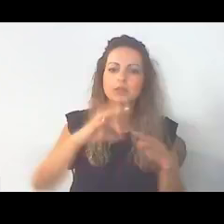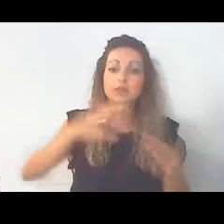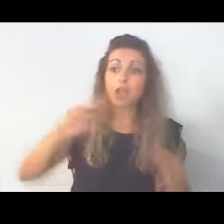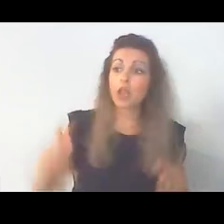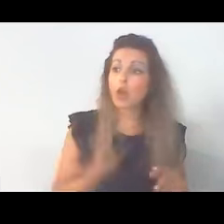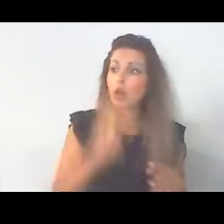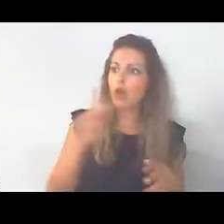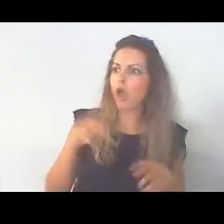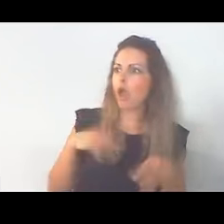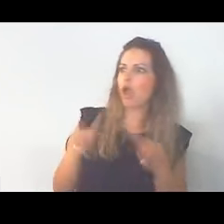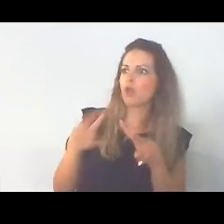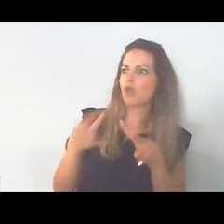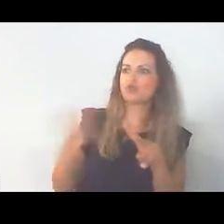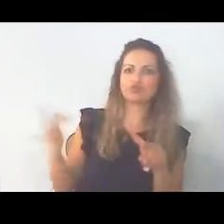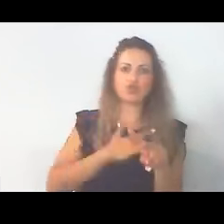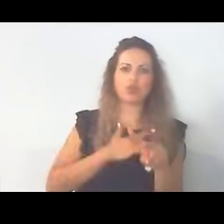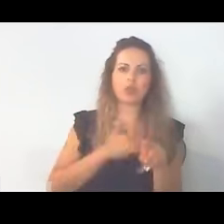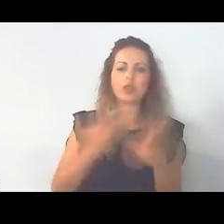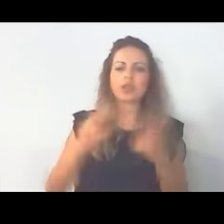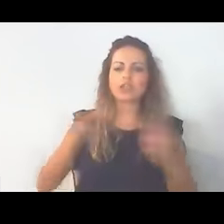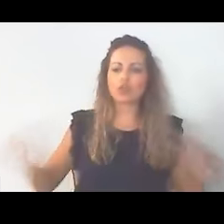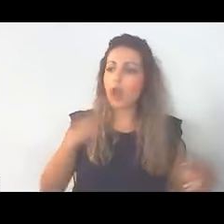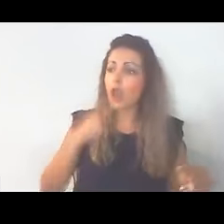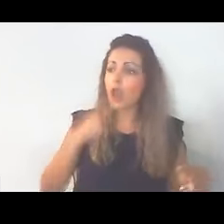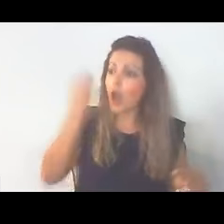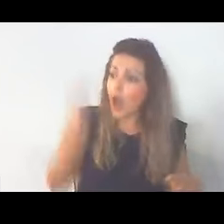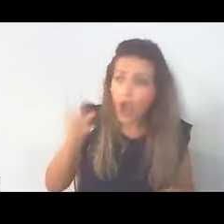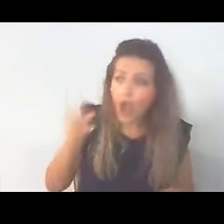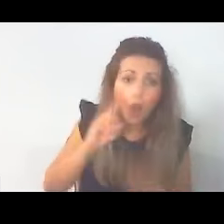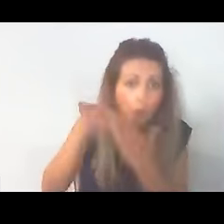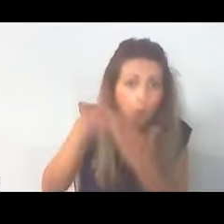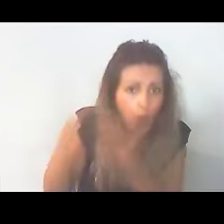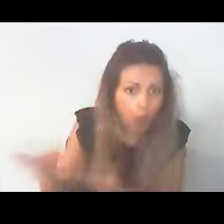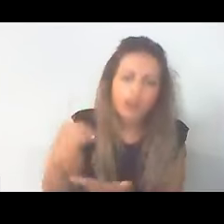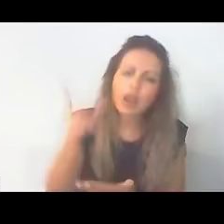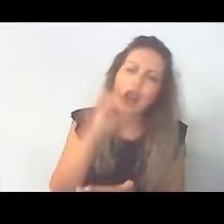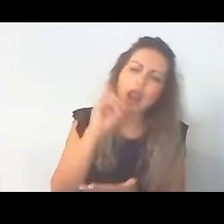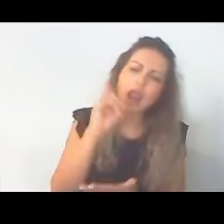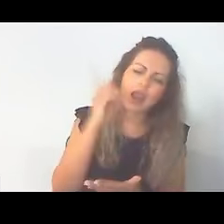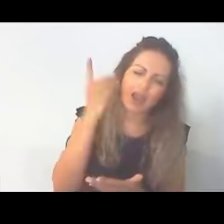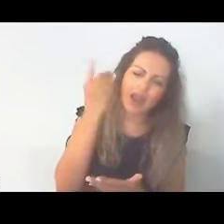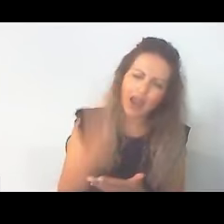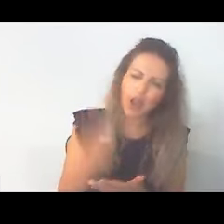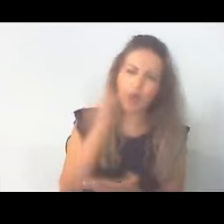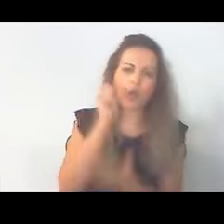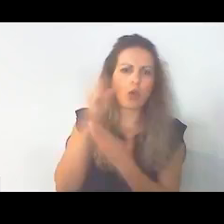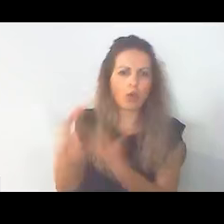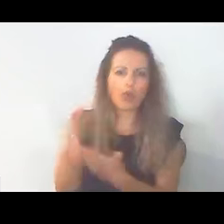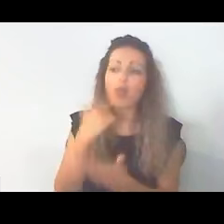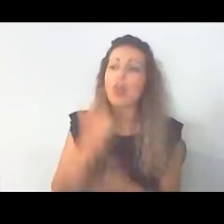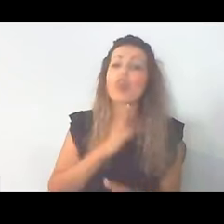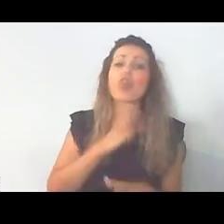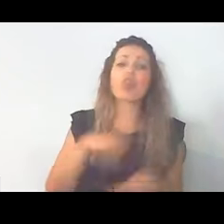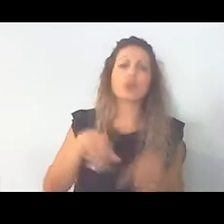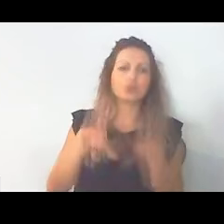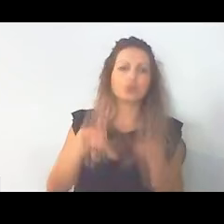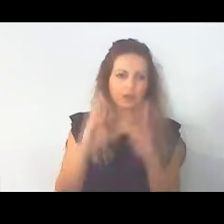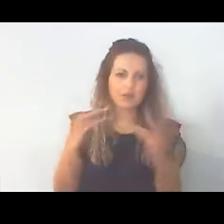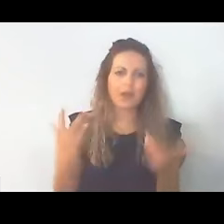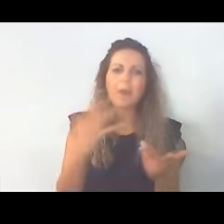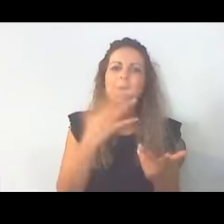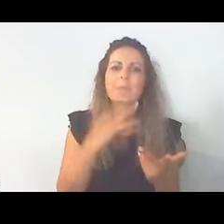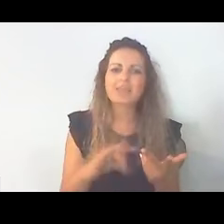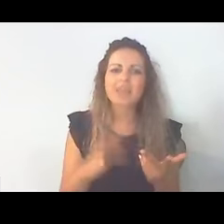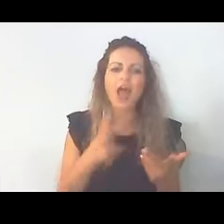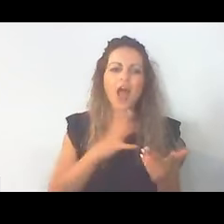ότι είναι τόσο καλό παιδί, που δεν το περίμενε κανένας, και όλους αυτούς που με τον τρόπο τους δικαιολογούν σε ένα βαθμό